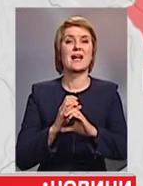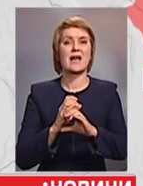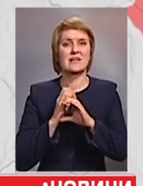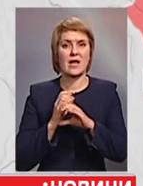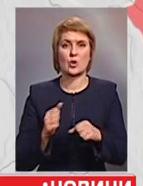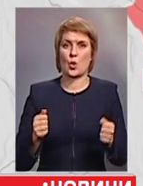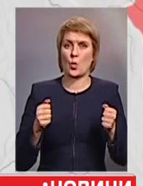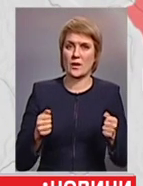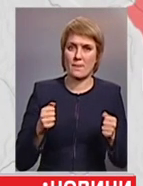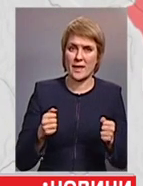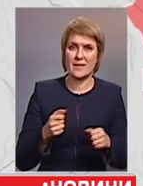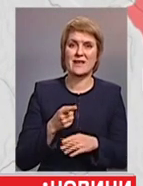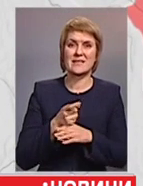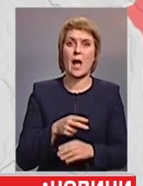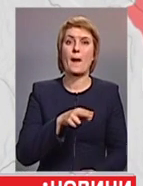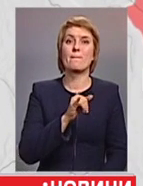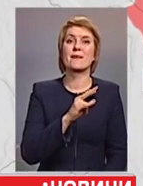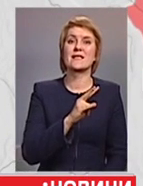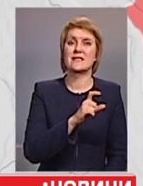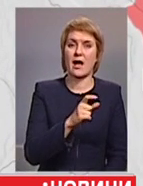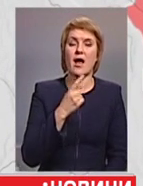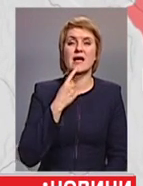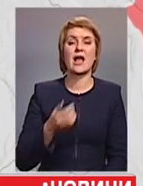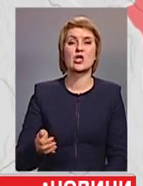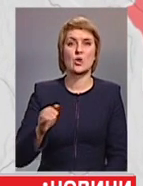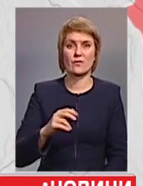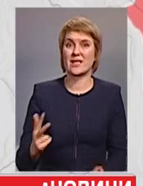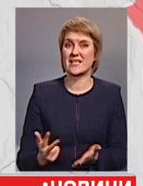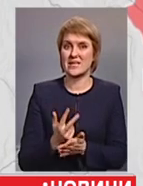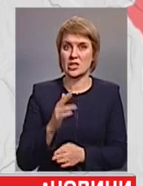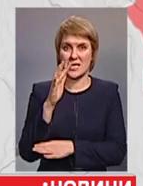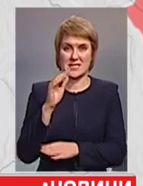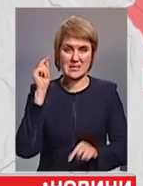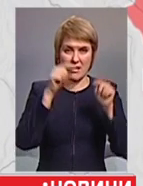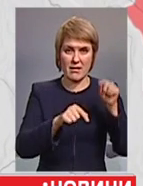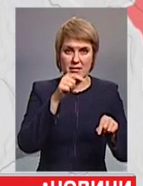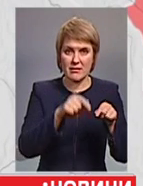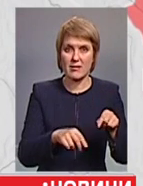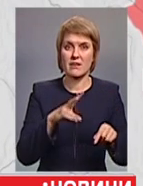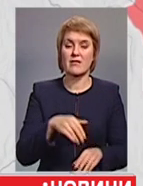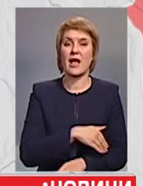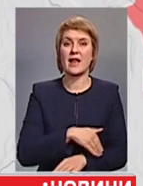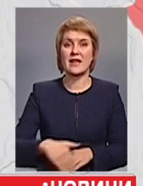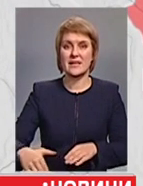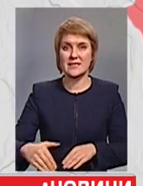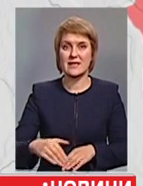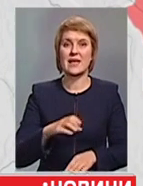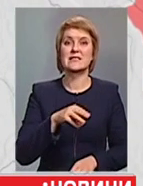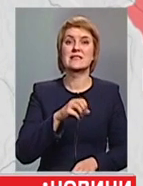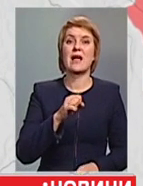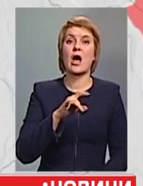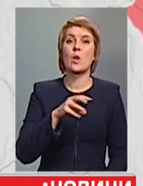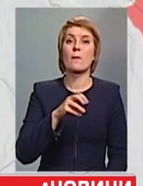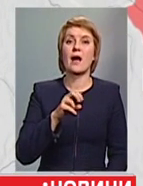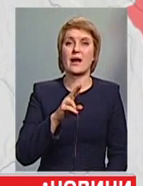забороненого калібру бойовики стріляли по Пісках та Красногорівці, тричі били з градів, замаскованих на лінії зіткнення в